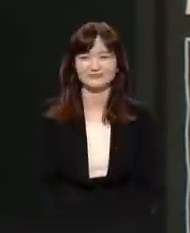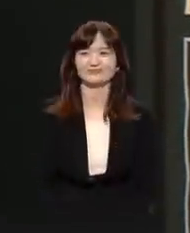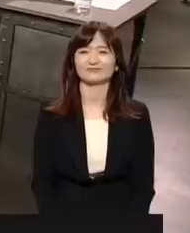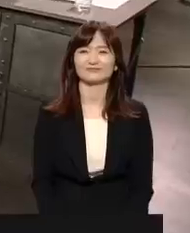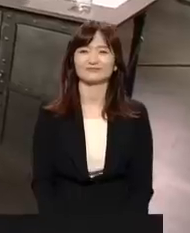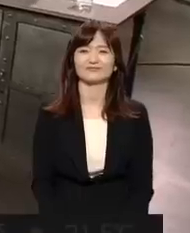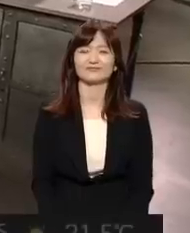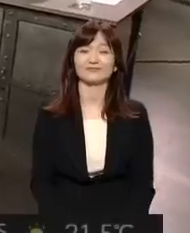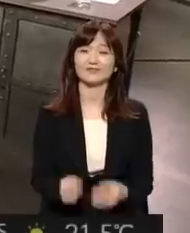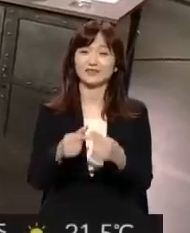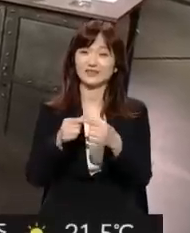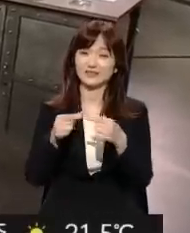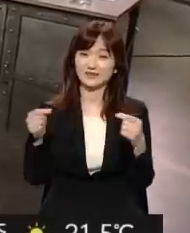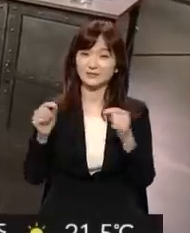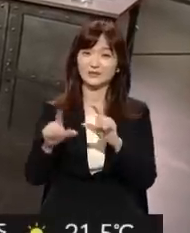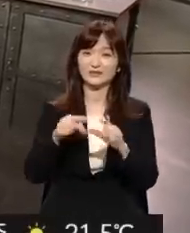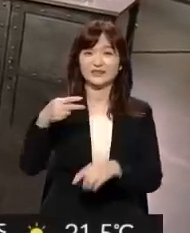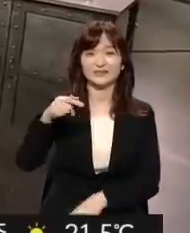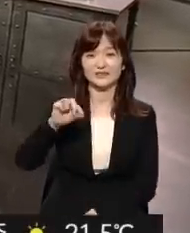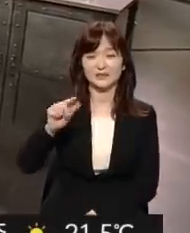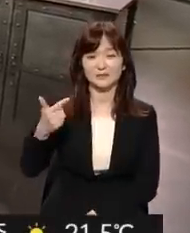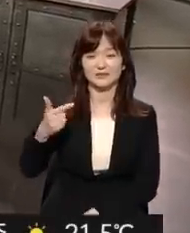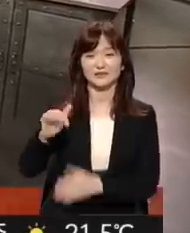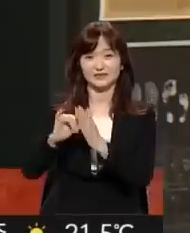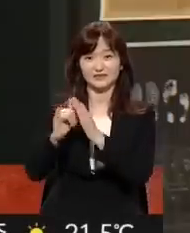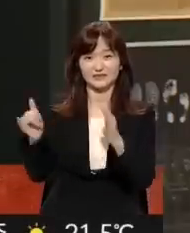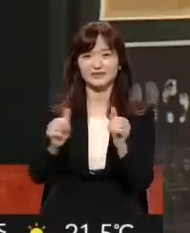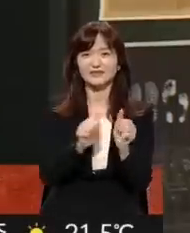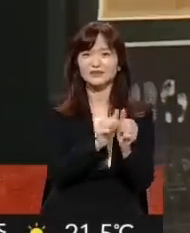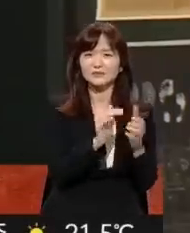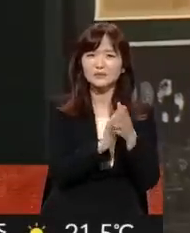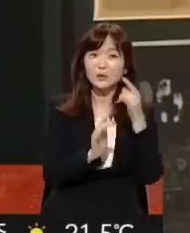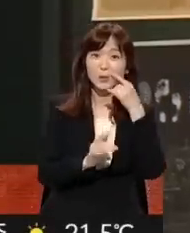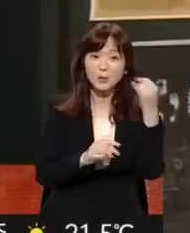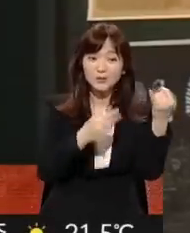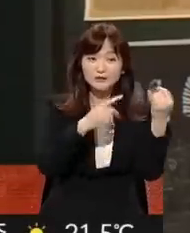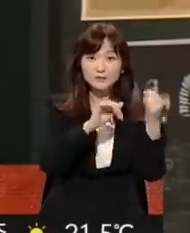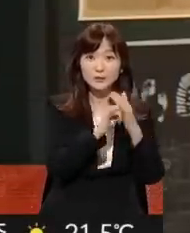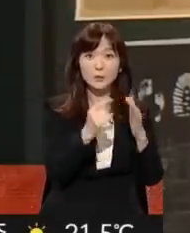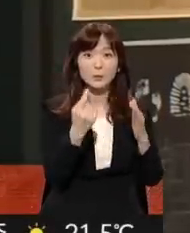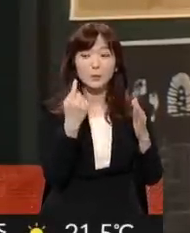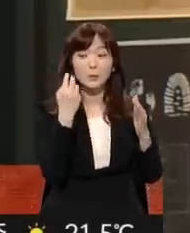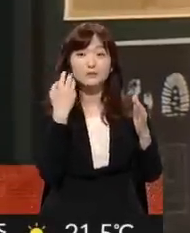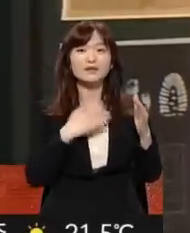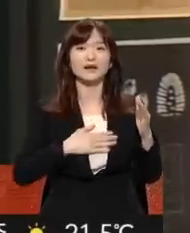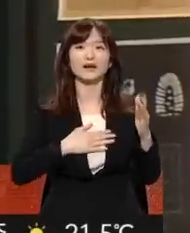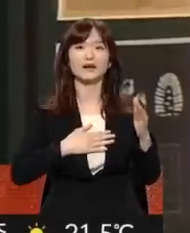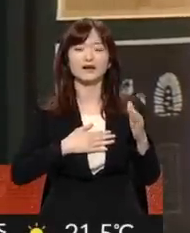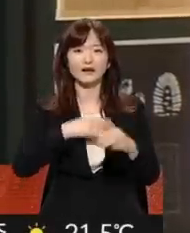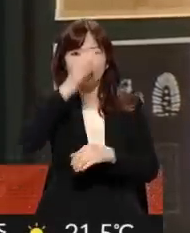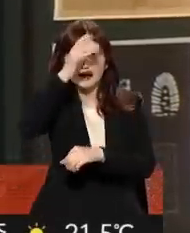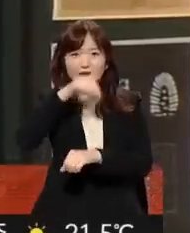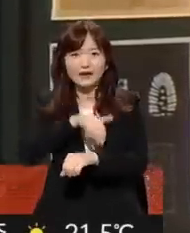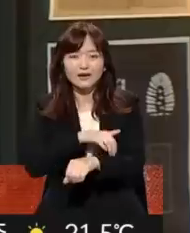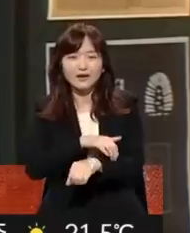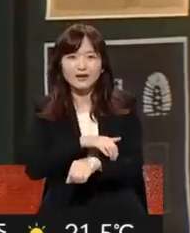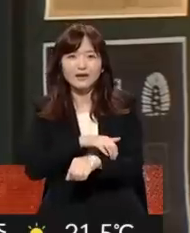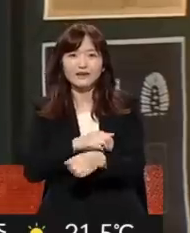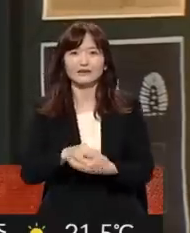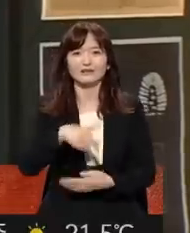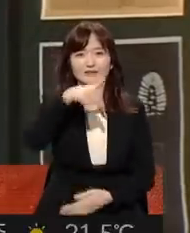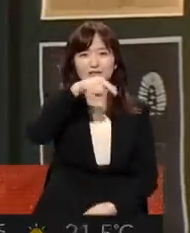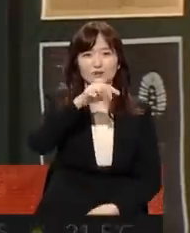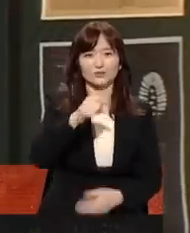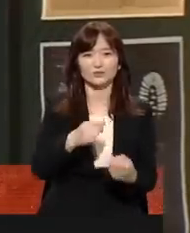예, 일본 사는 사방 가족입니다. 남자친구 어머님도 사방 가족인 걸 며칠 전에 알았어요. 완전 소름. 경주 오빠